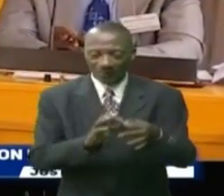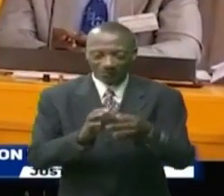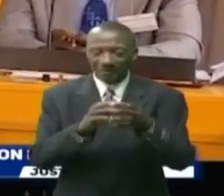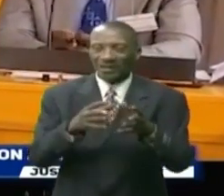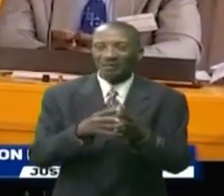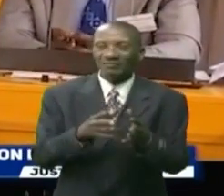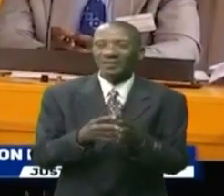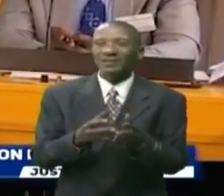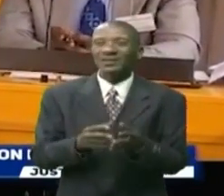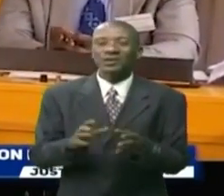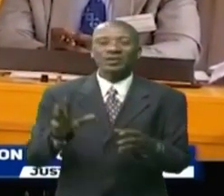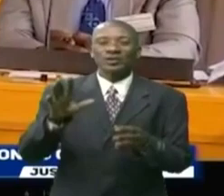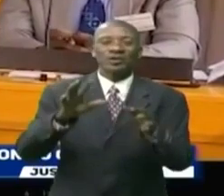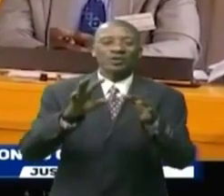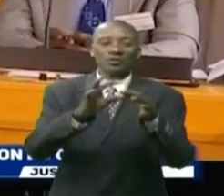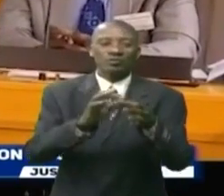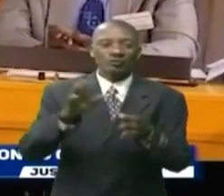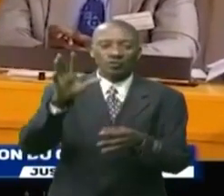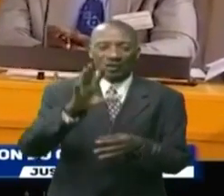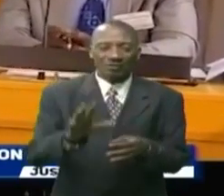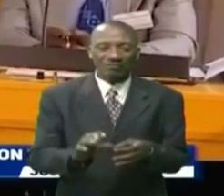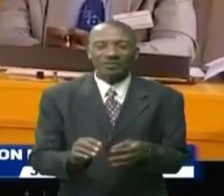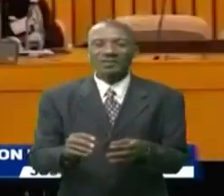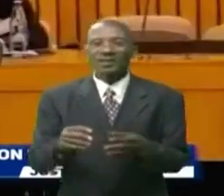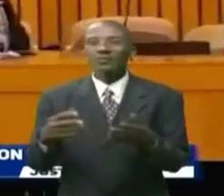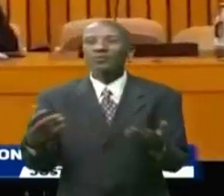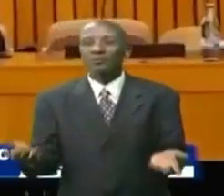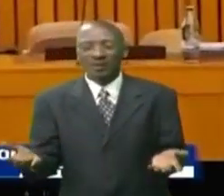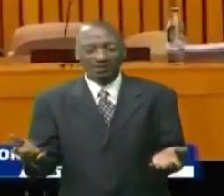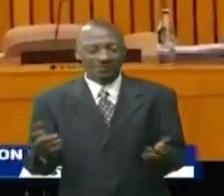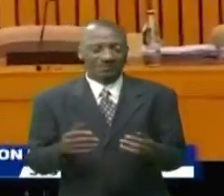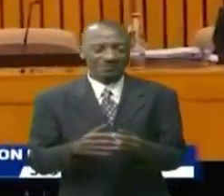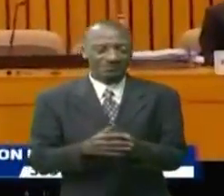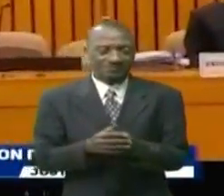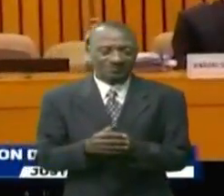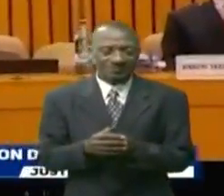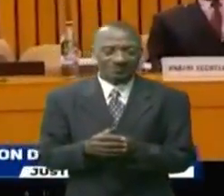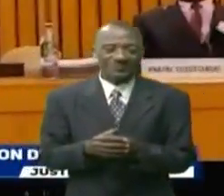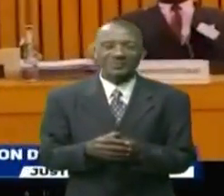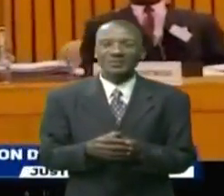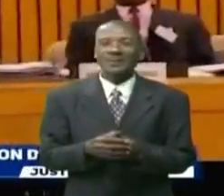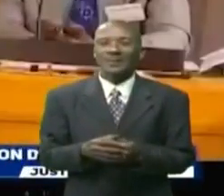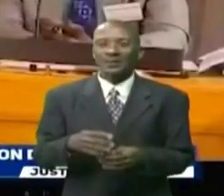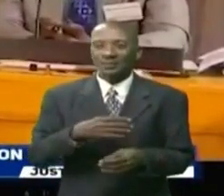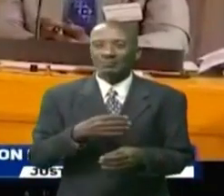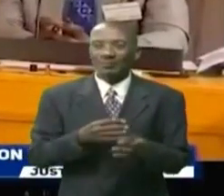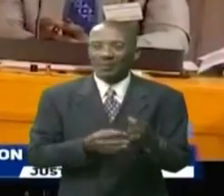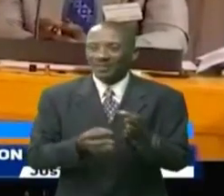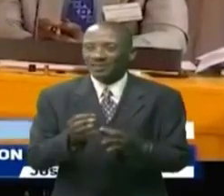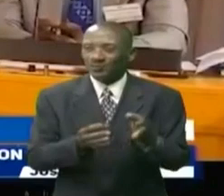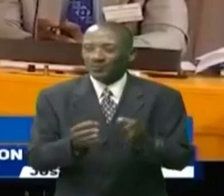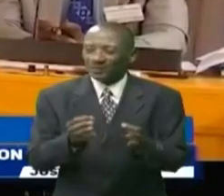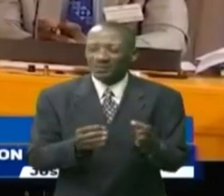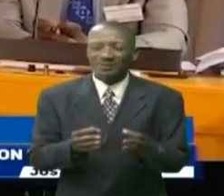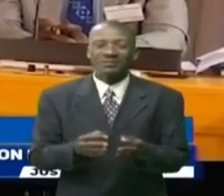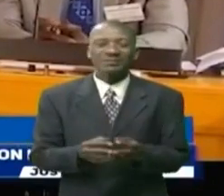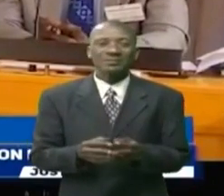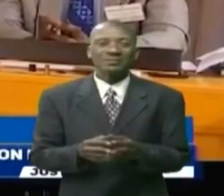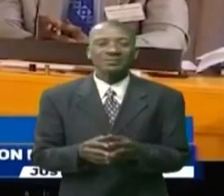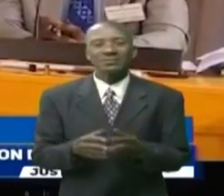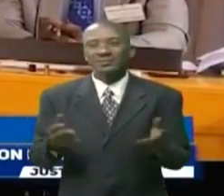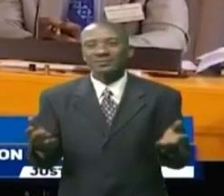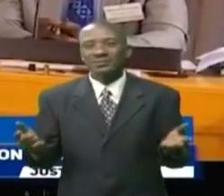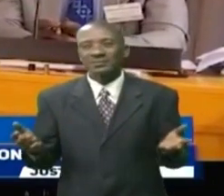2024-2028, la proposition de révision des instruments administratifs et financiers, dont les